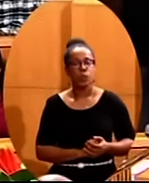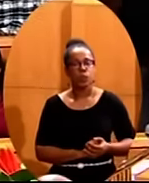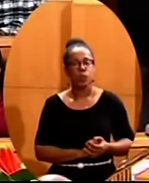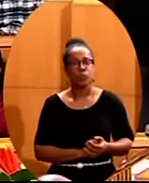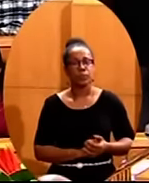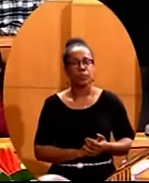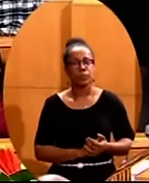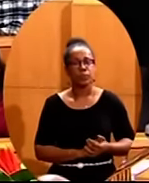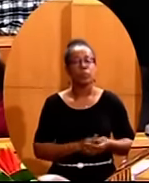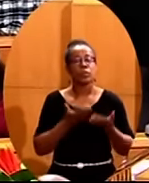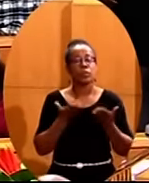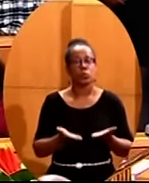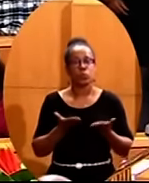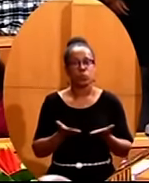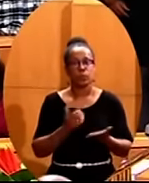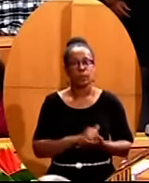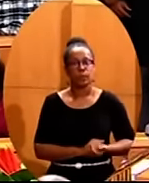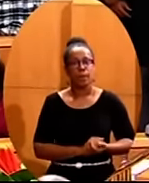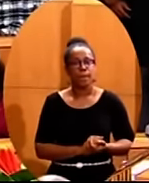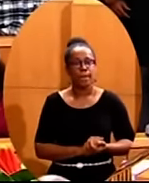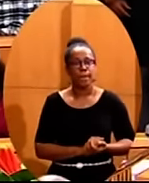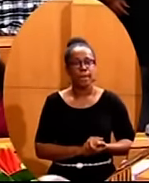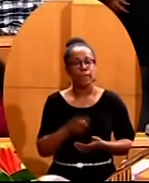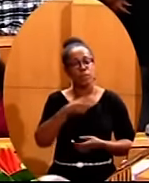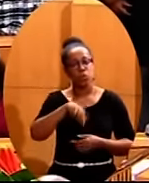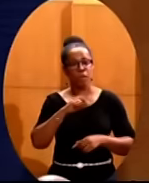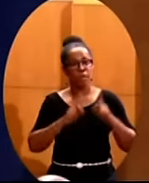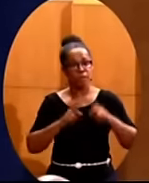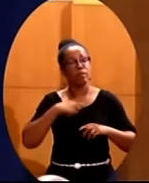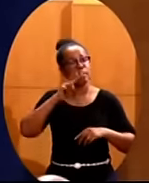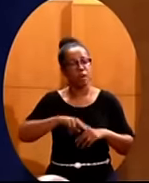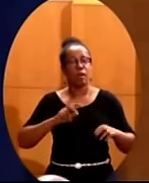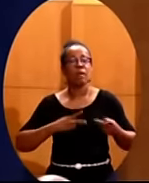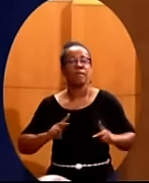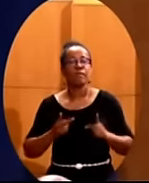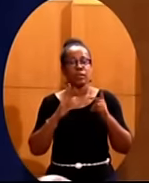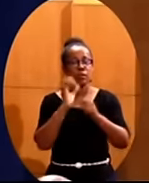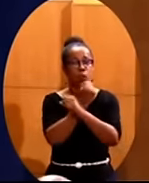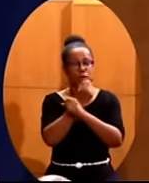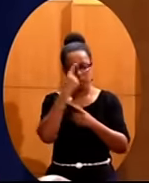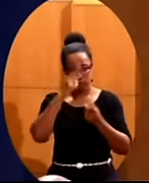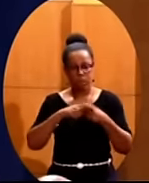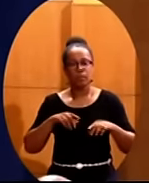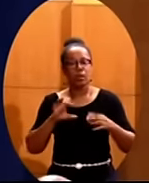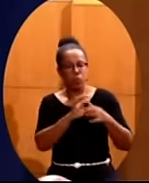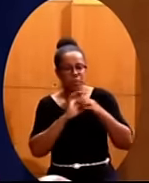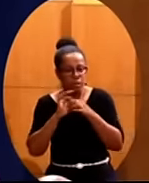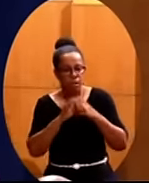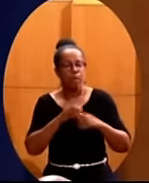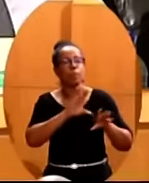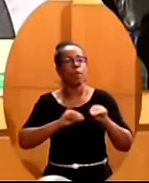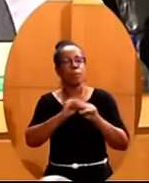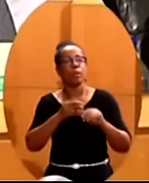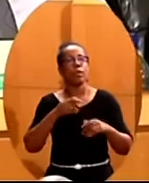exprimé aujourd'hui nous célébrons bien la victoire d'une unité retrouvé du peuple